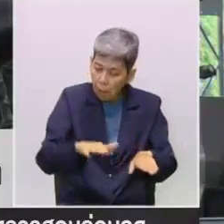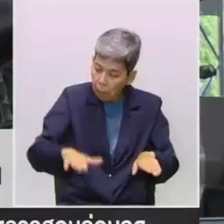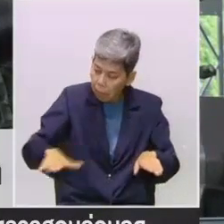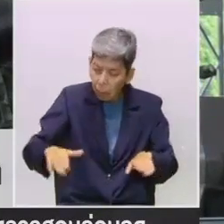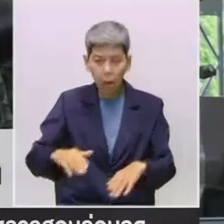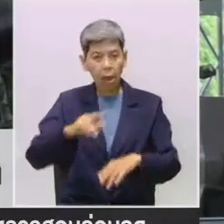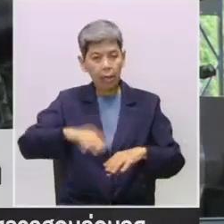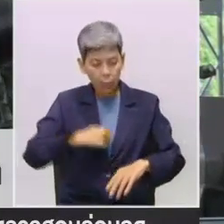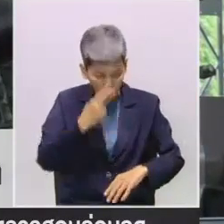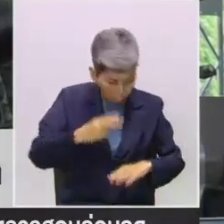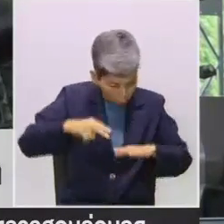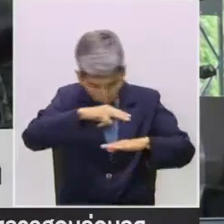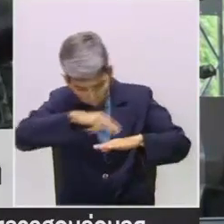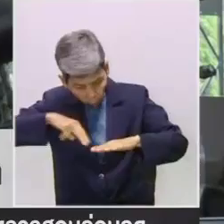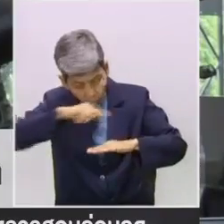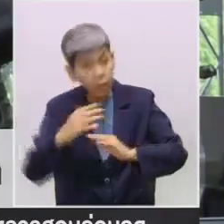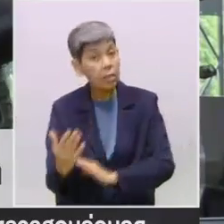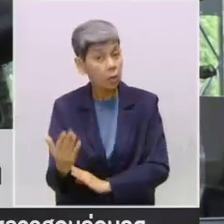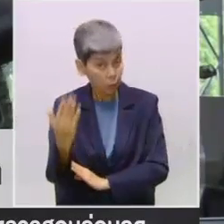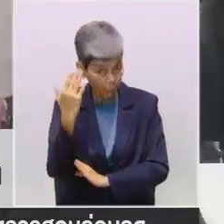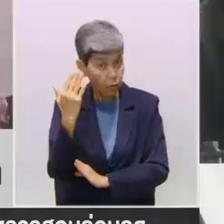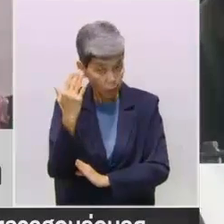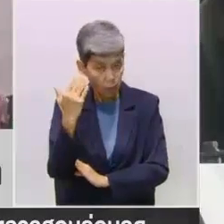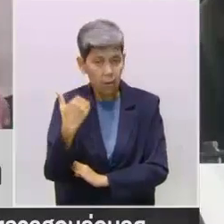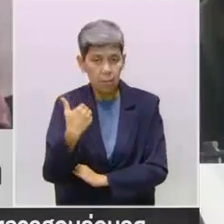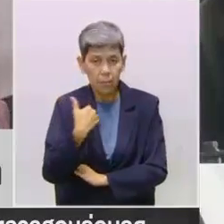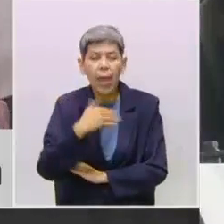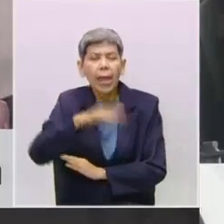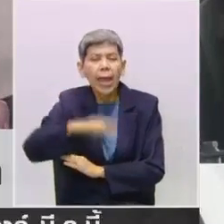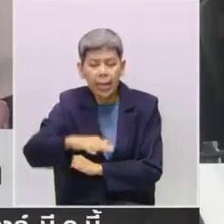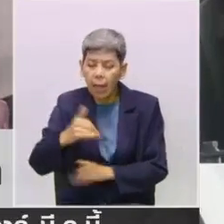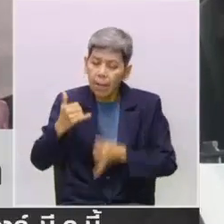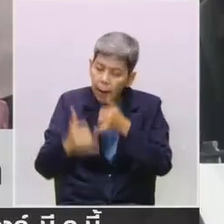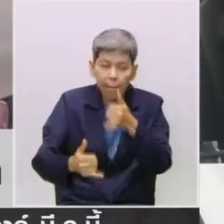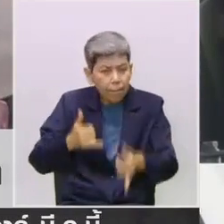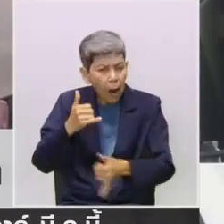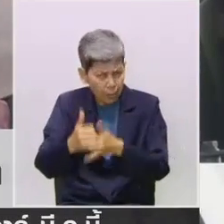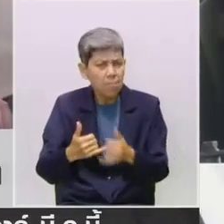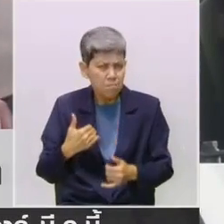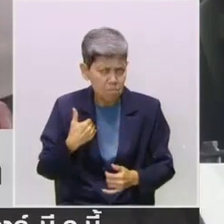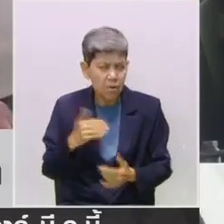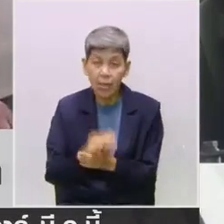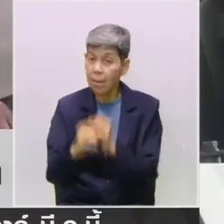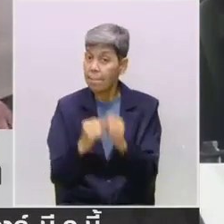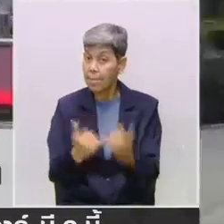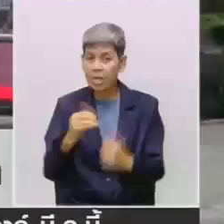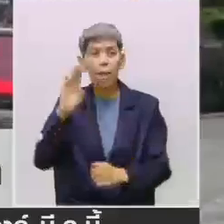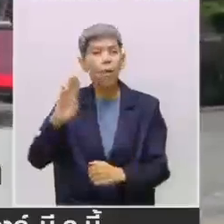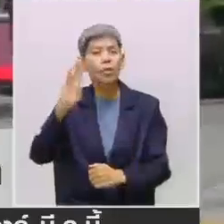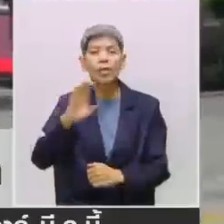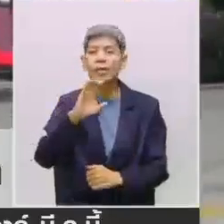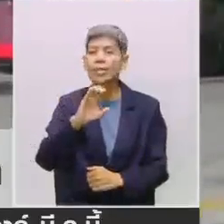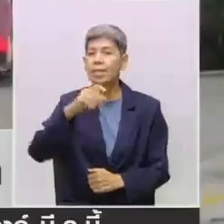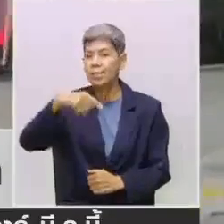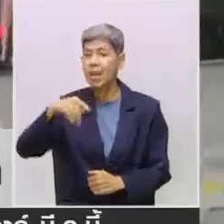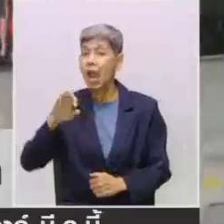ดเตรียมเอาไว้ให้เด็กๆได้ชมกันด้วยนะคะเมื่อช่วงเช้าที่ผ่านมาเนี่ยก็มีเด็กๆมาร่วมกิจกรรมกันคึกคักเลยค่ะปีนี้บริษัทเจริญ